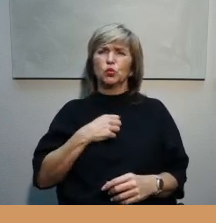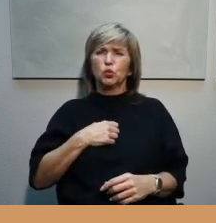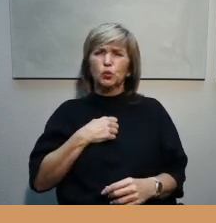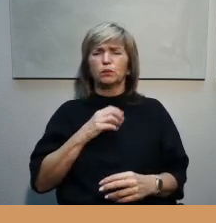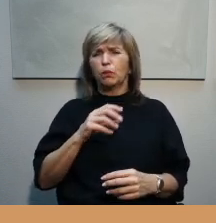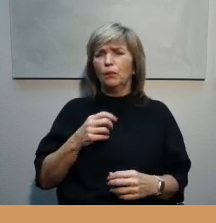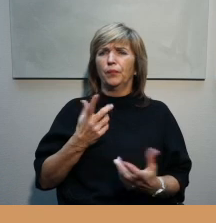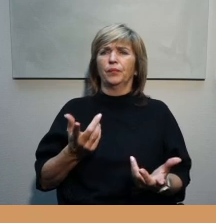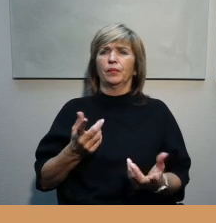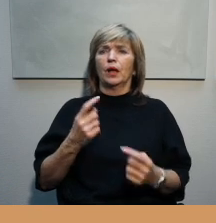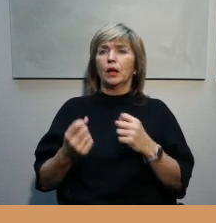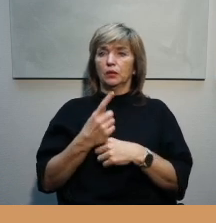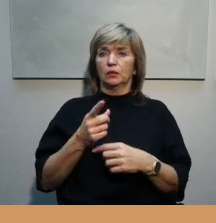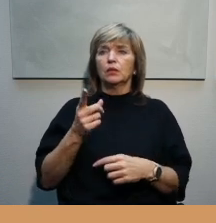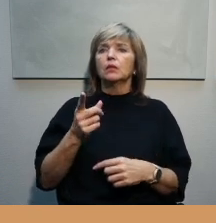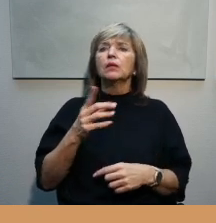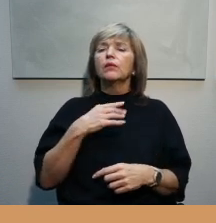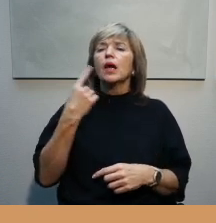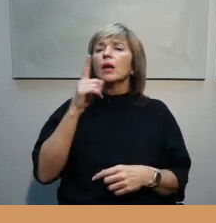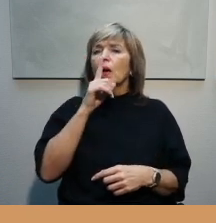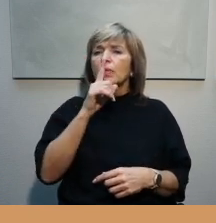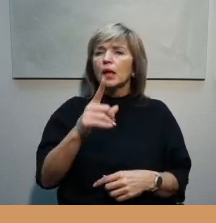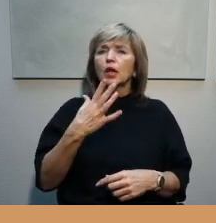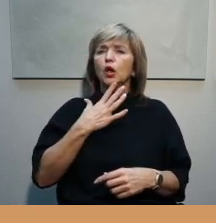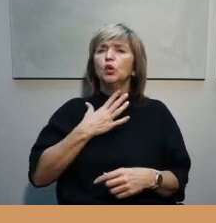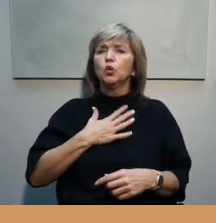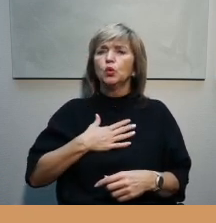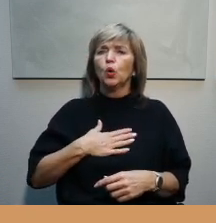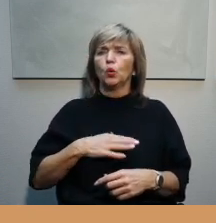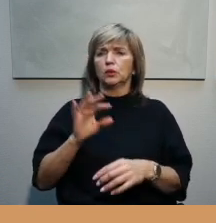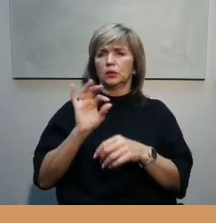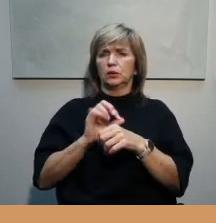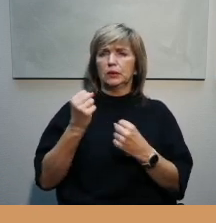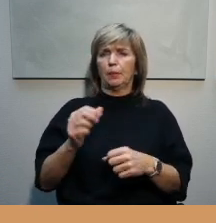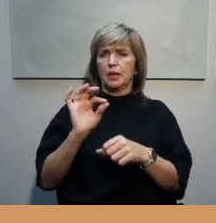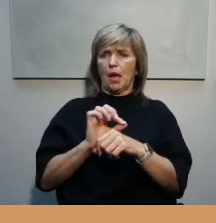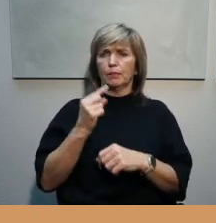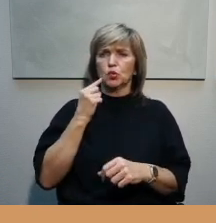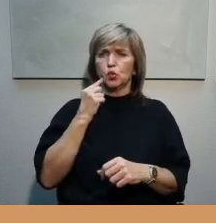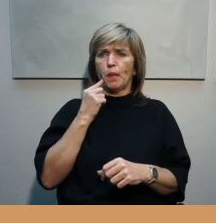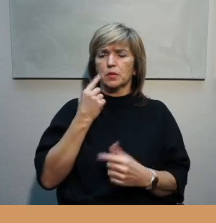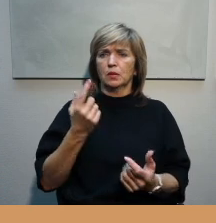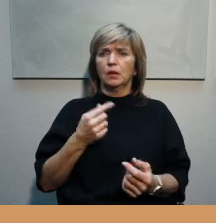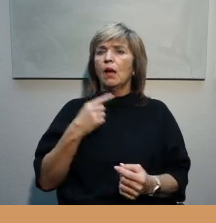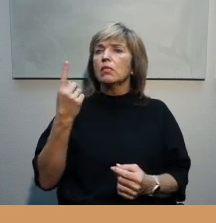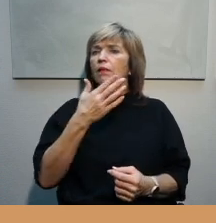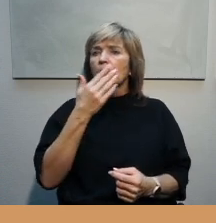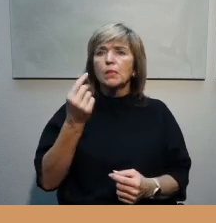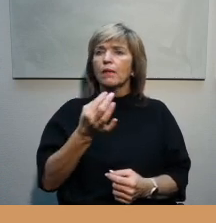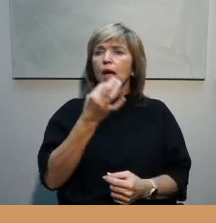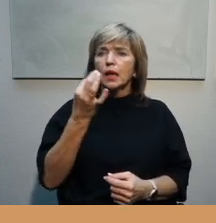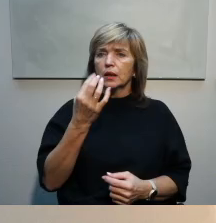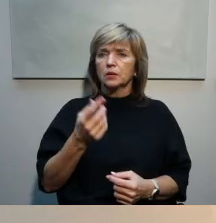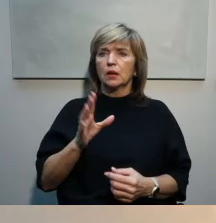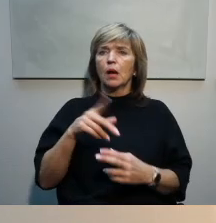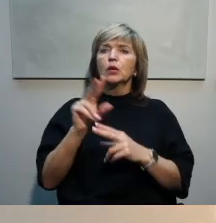viņš nerunā, un izrādās viņam nedēļu ārkārtīgi sāp zobs. Un nevienam nav interese